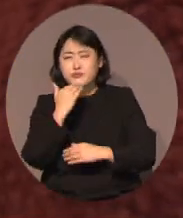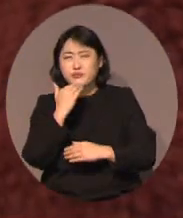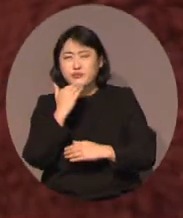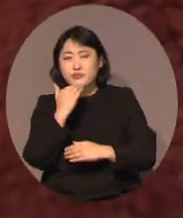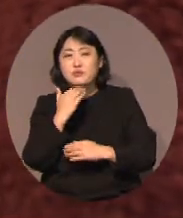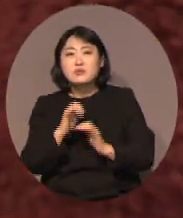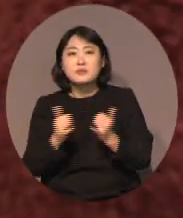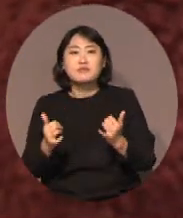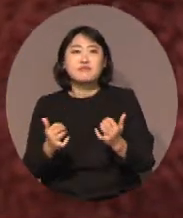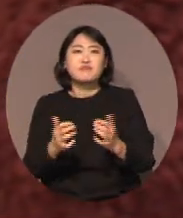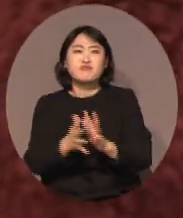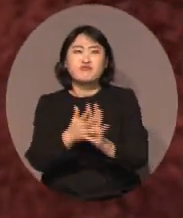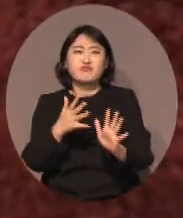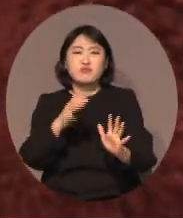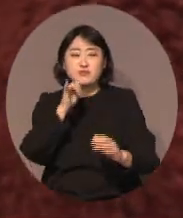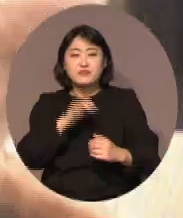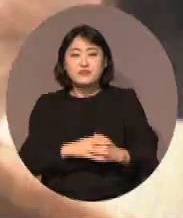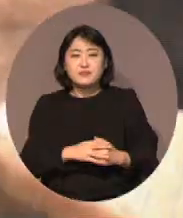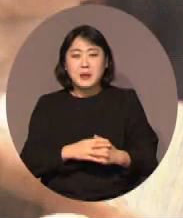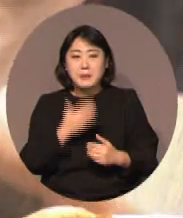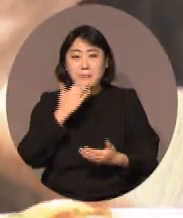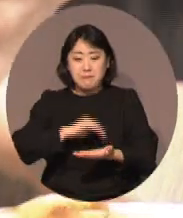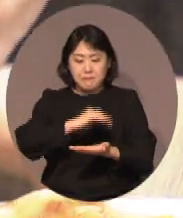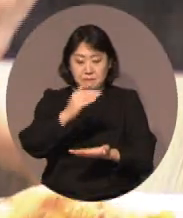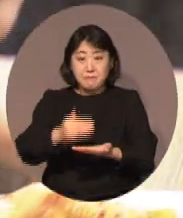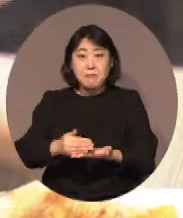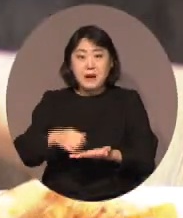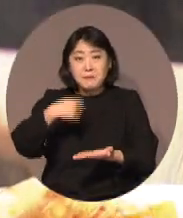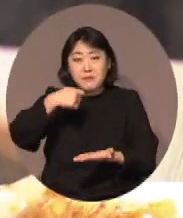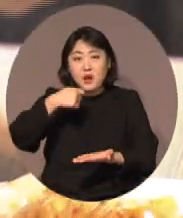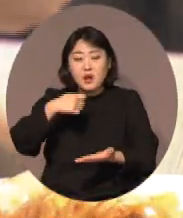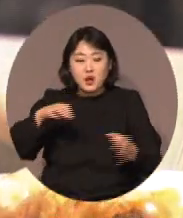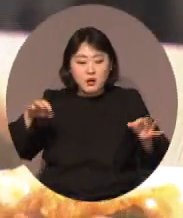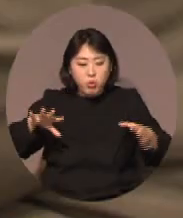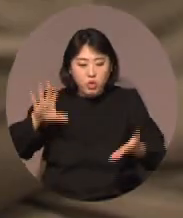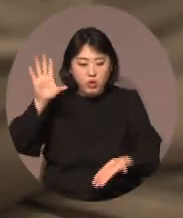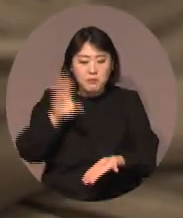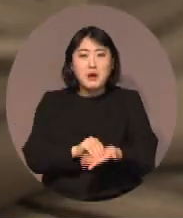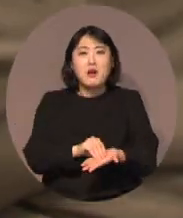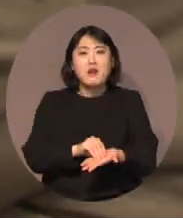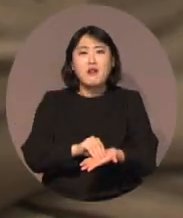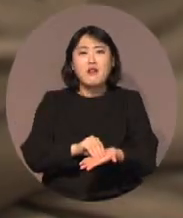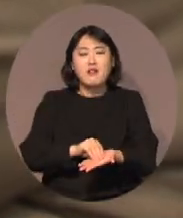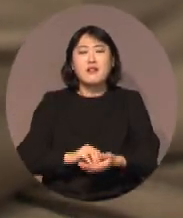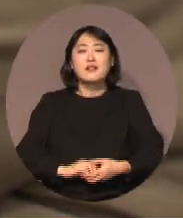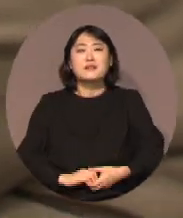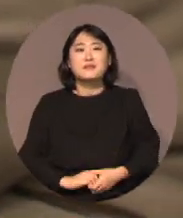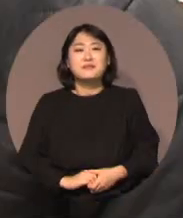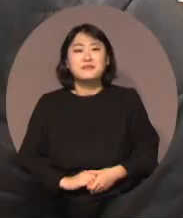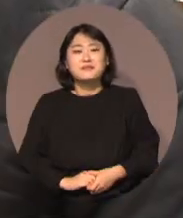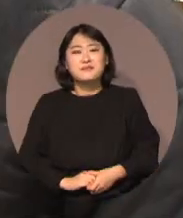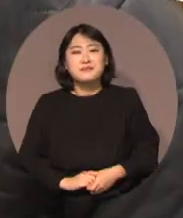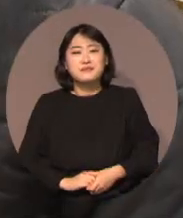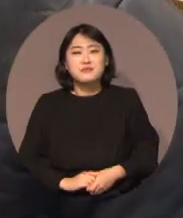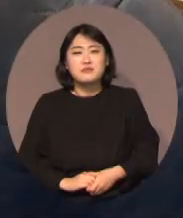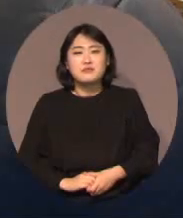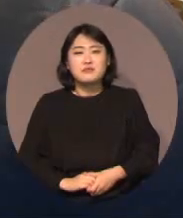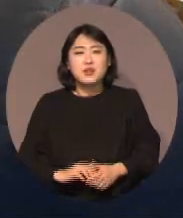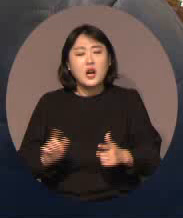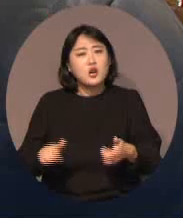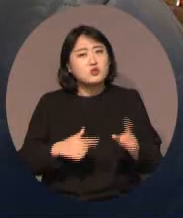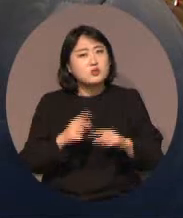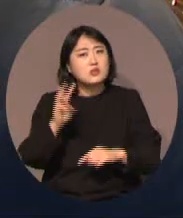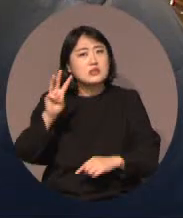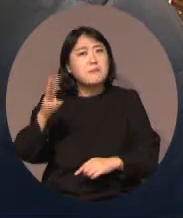가득 찼습니다. 식판 가득 담긴 음식을 눈 깜짝할 사이 뚝딱 비웁니다. 1년에 300일은